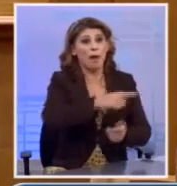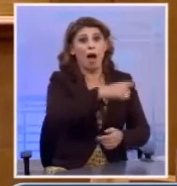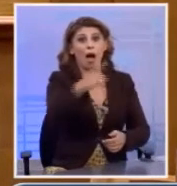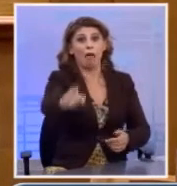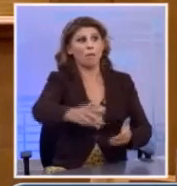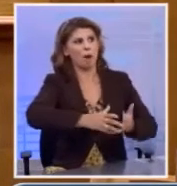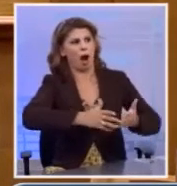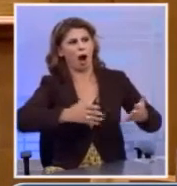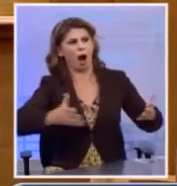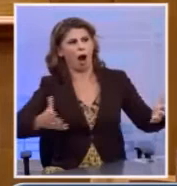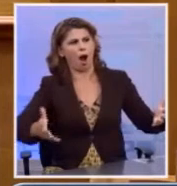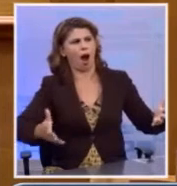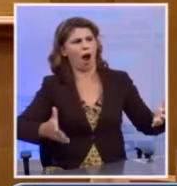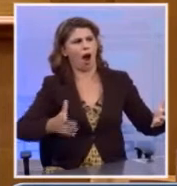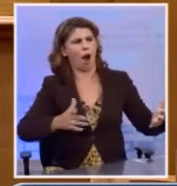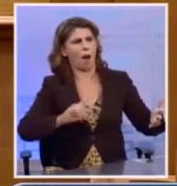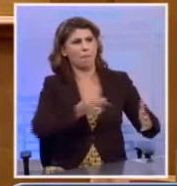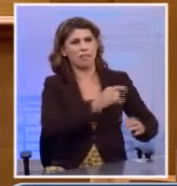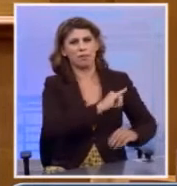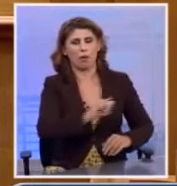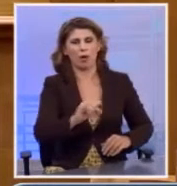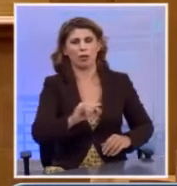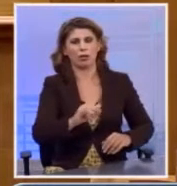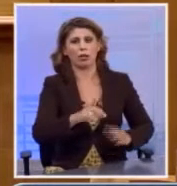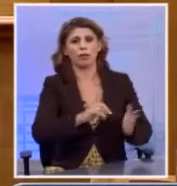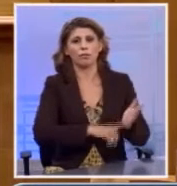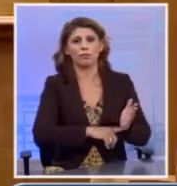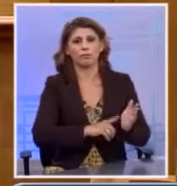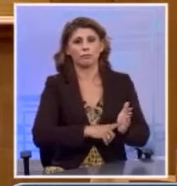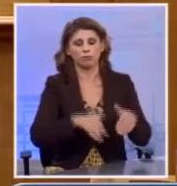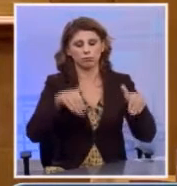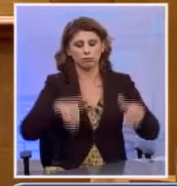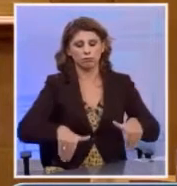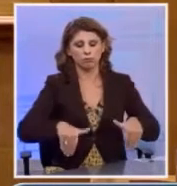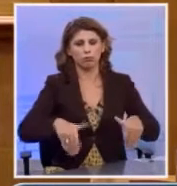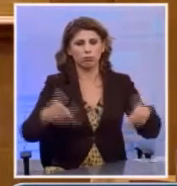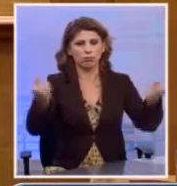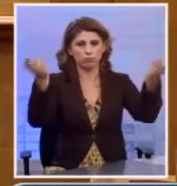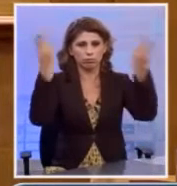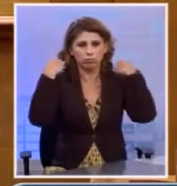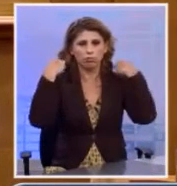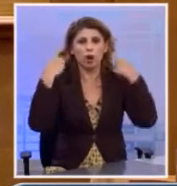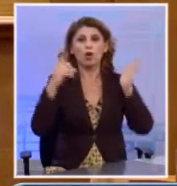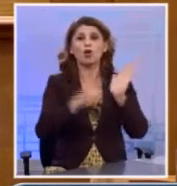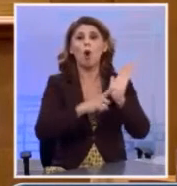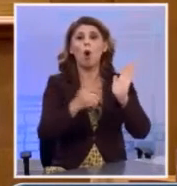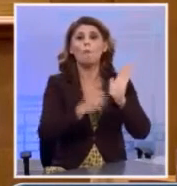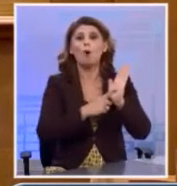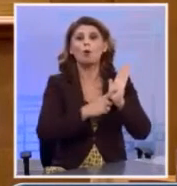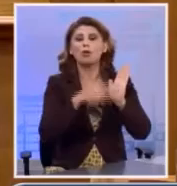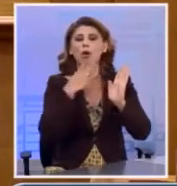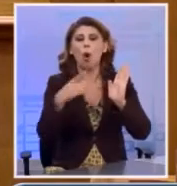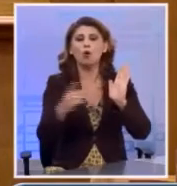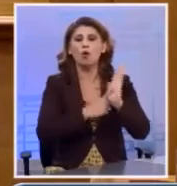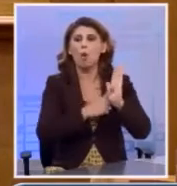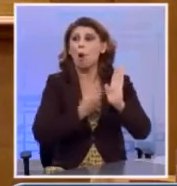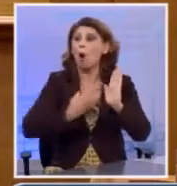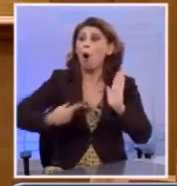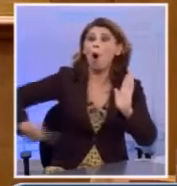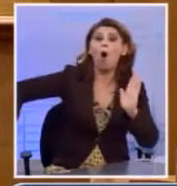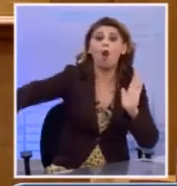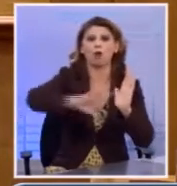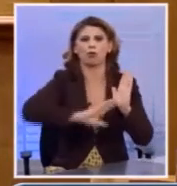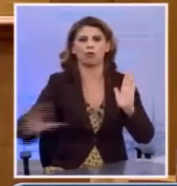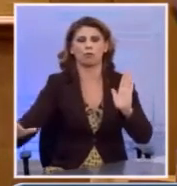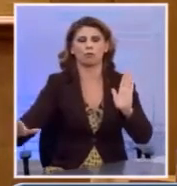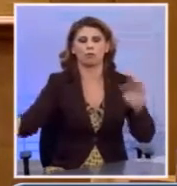τόπο, να τηρήσουν τον νόμο και να είναι υπόλογοι απέναντι σε αυτό, γιατί ο νόμος είναι για όλους. Και αυτό που χάρηκα